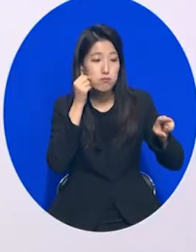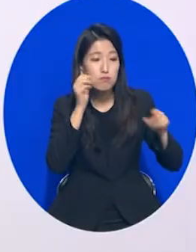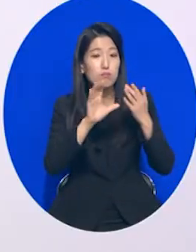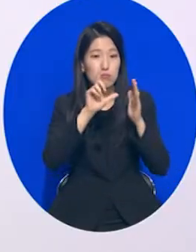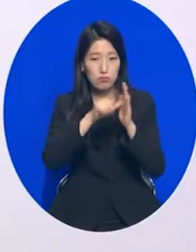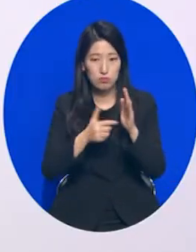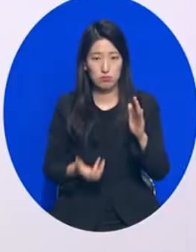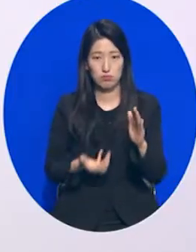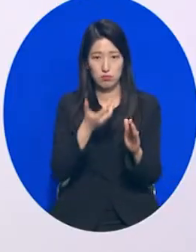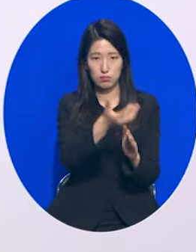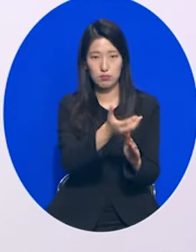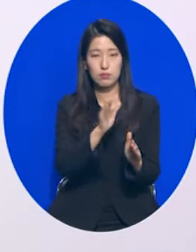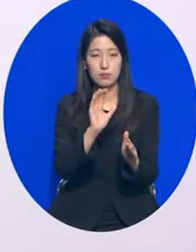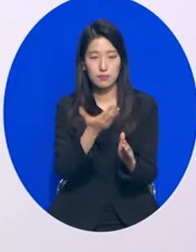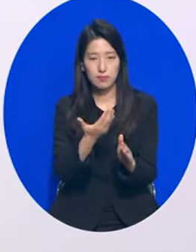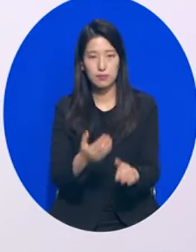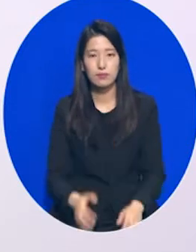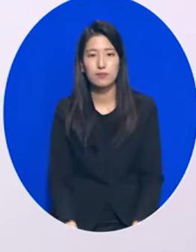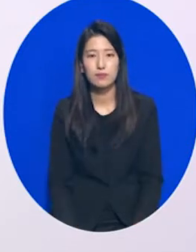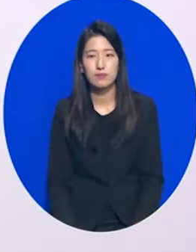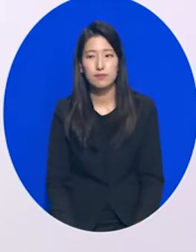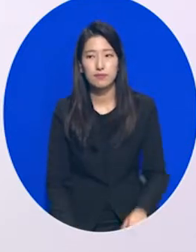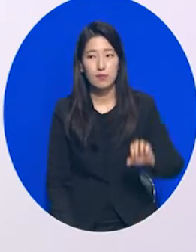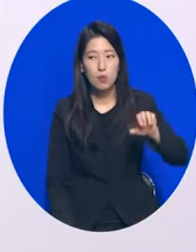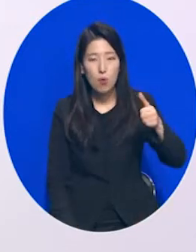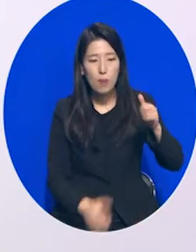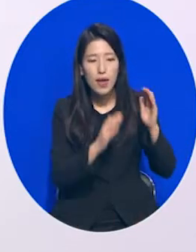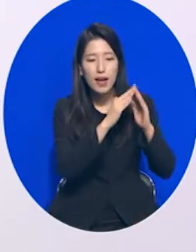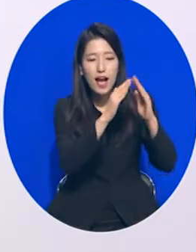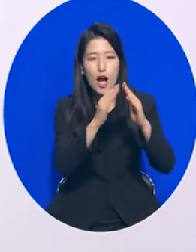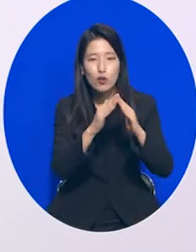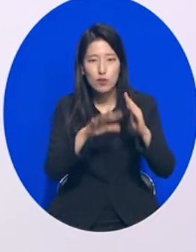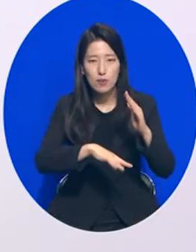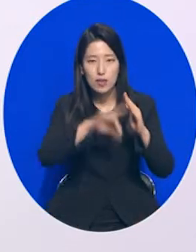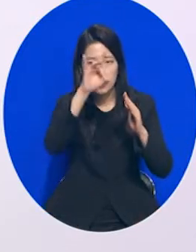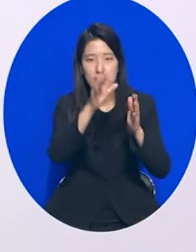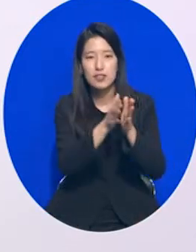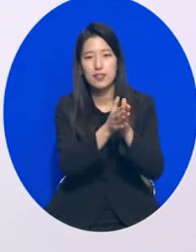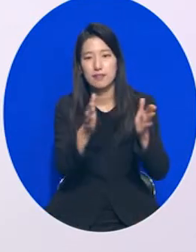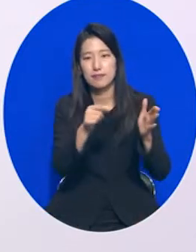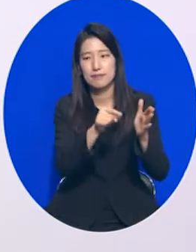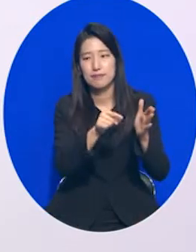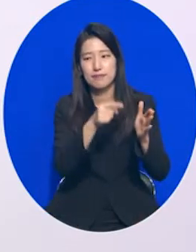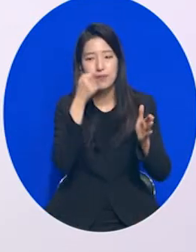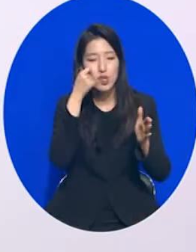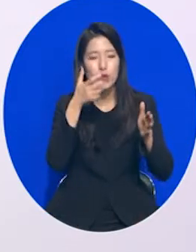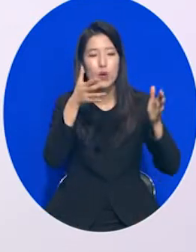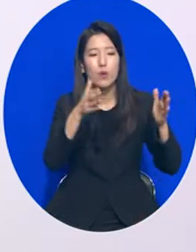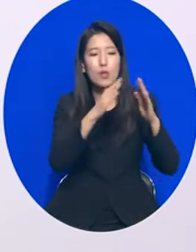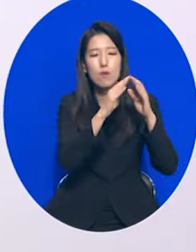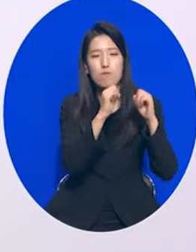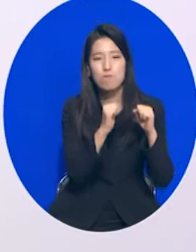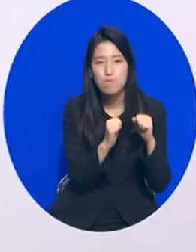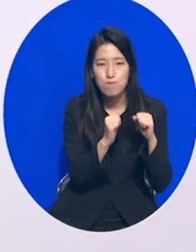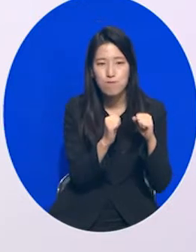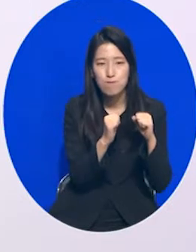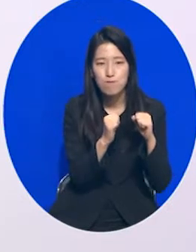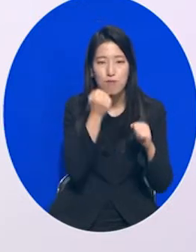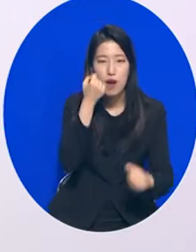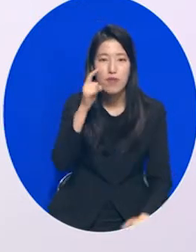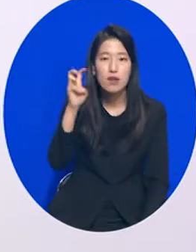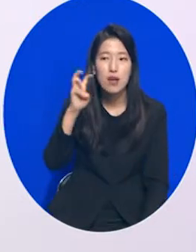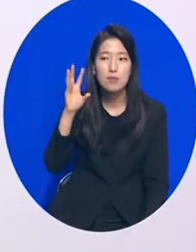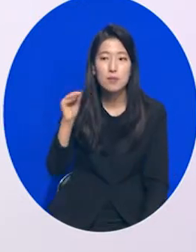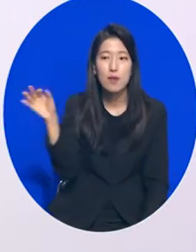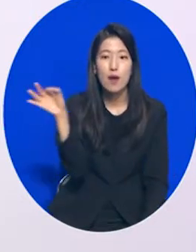89개 시군에서 500가구를 대상으로 운영합니다. 최장 6개월 동안 주거할 수 있고 한 달에 30만